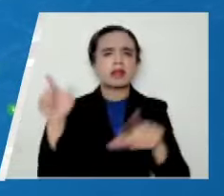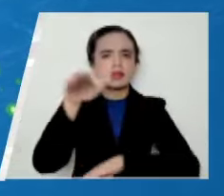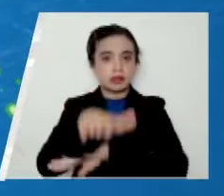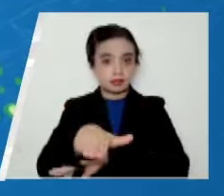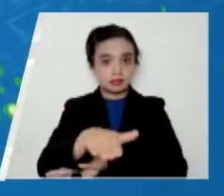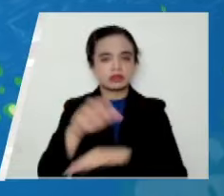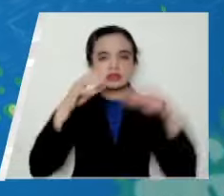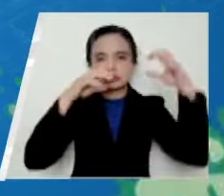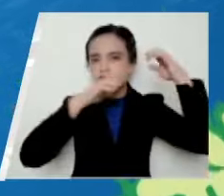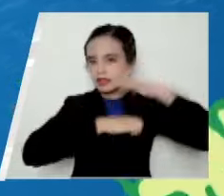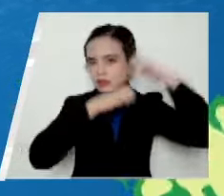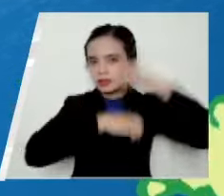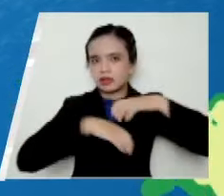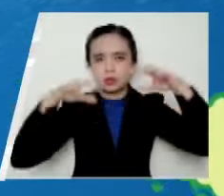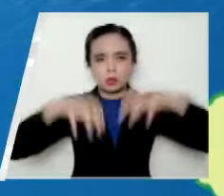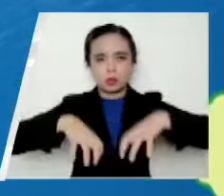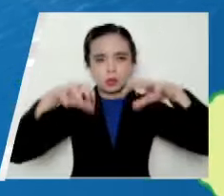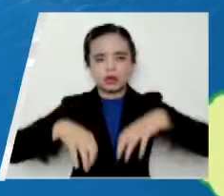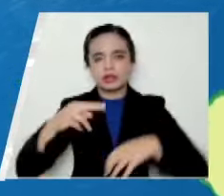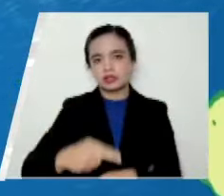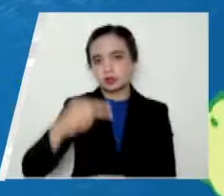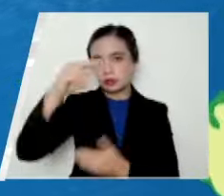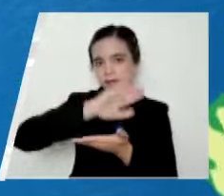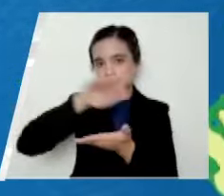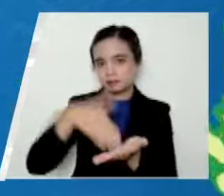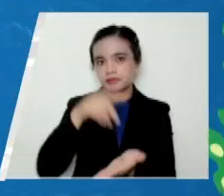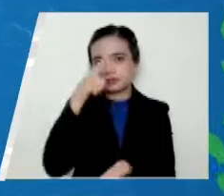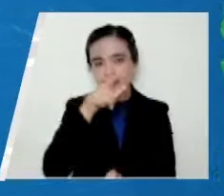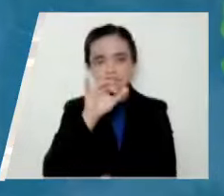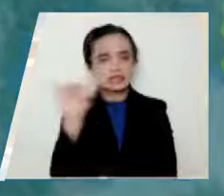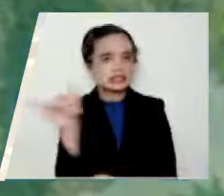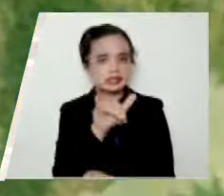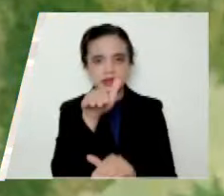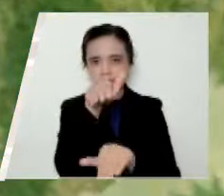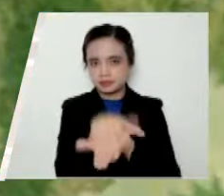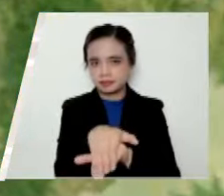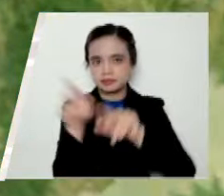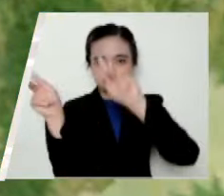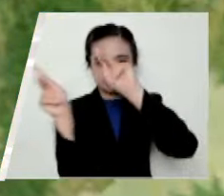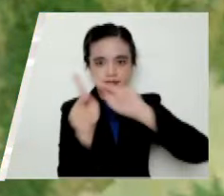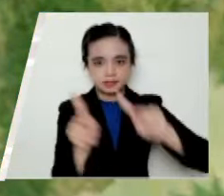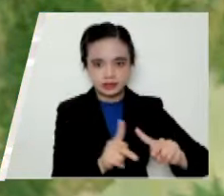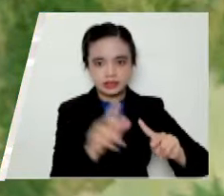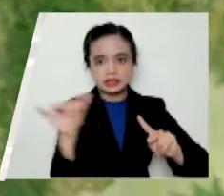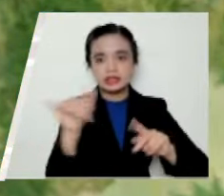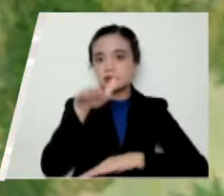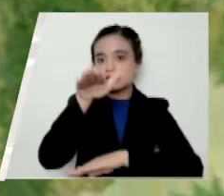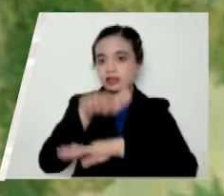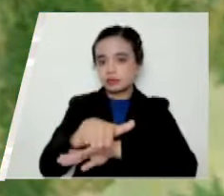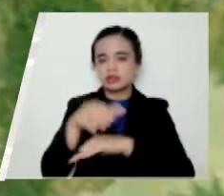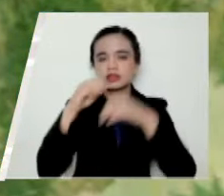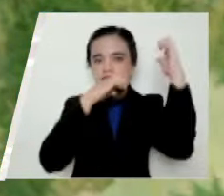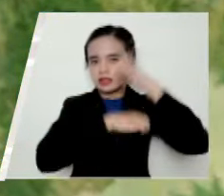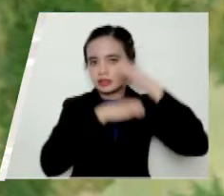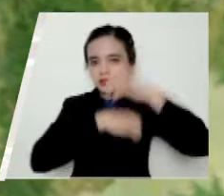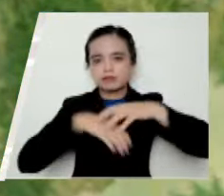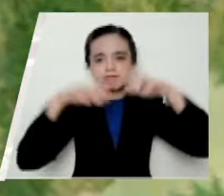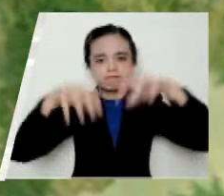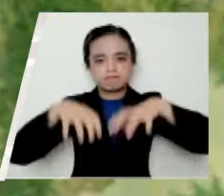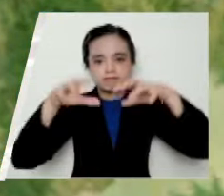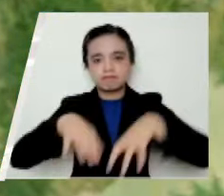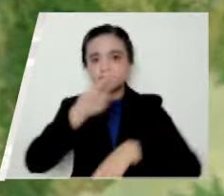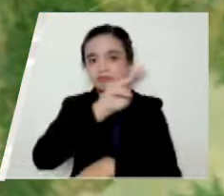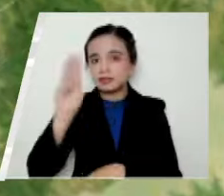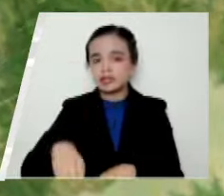mga pag-ulan sa Northern at Central Luzon, pati sa Mindoro at Palawan. Sa hapon lang din inaasahan ang mga pag-ulan sa Metro Manila pero